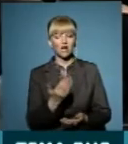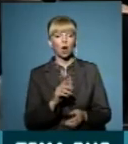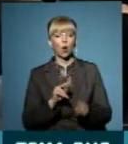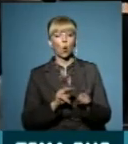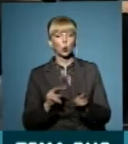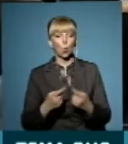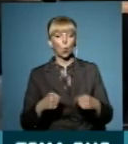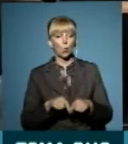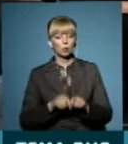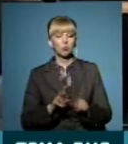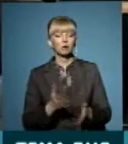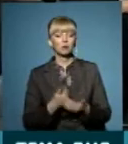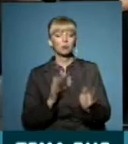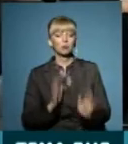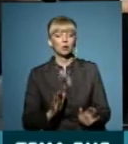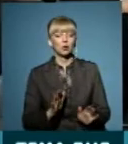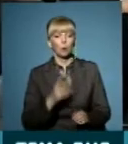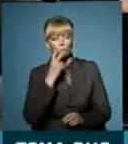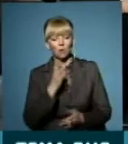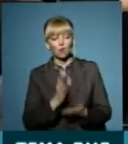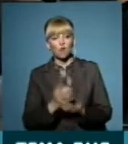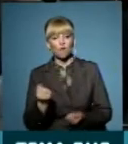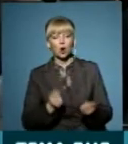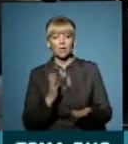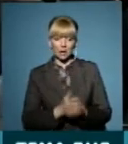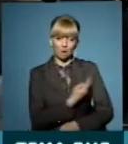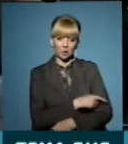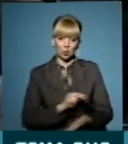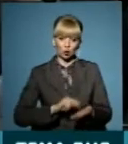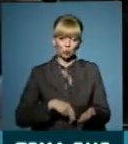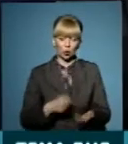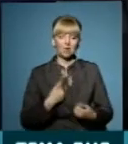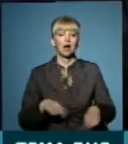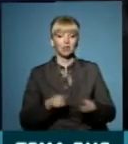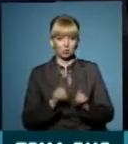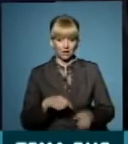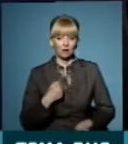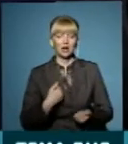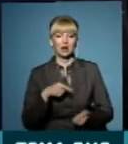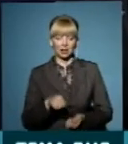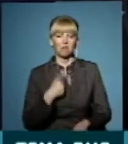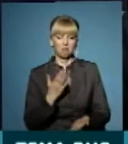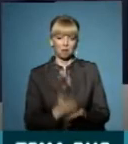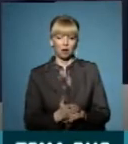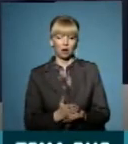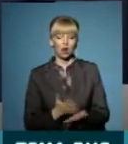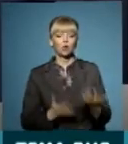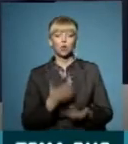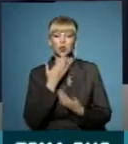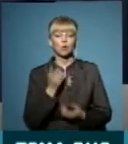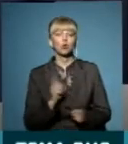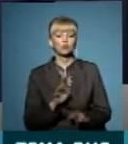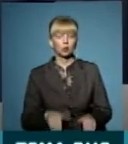орган? Ми можемо тільки у водія подивитися, чи він має медичну довідку. От я також є водій, я її маю. А якщо немає, що